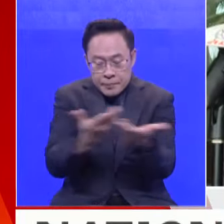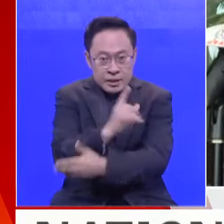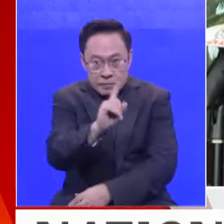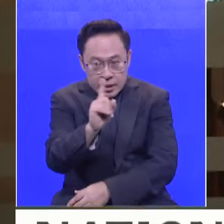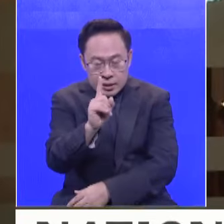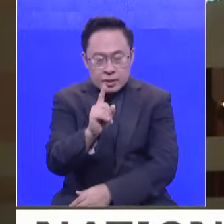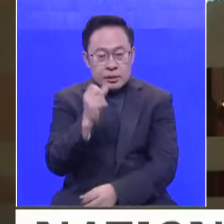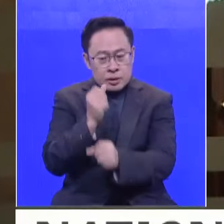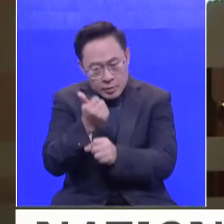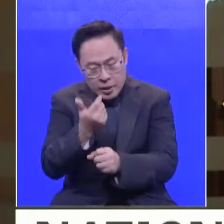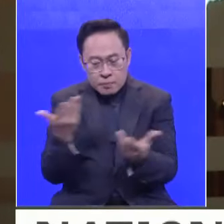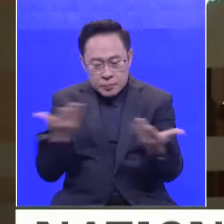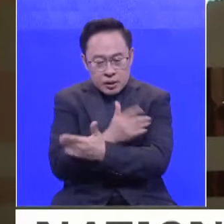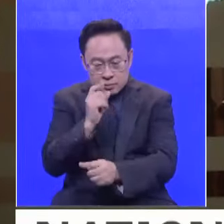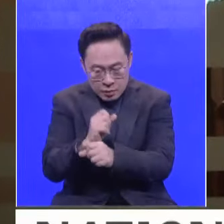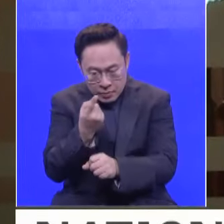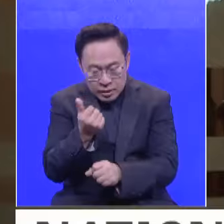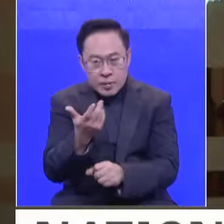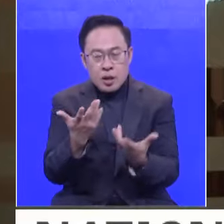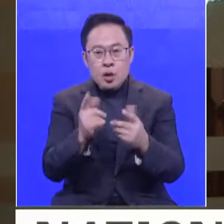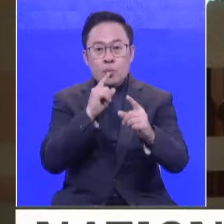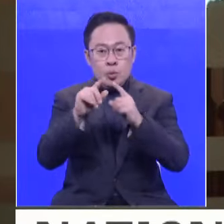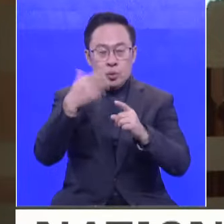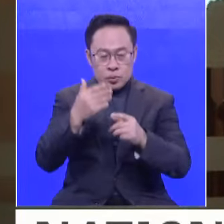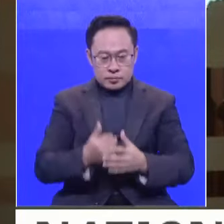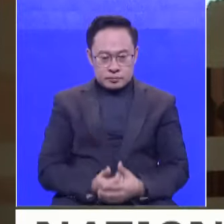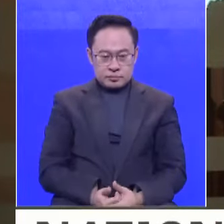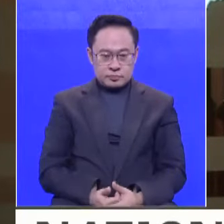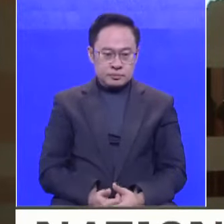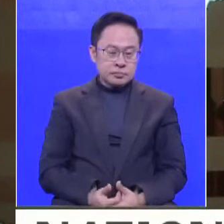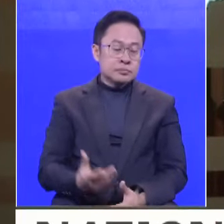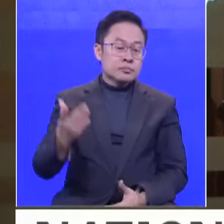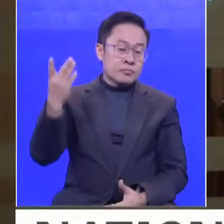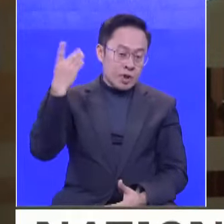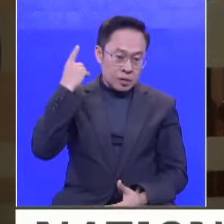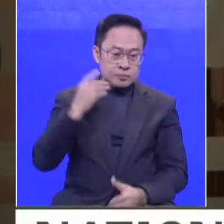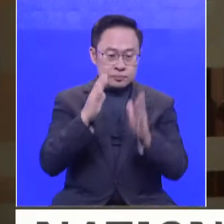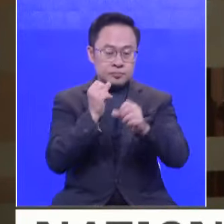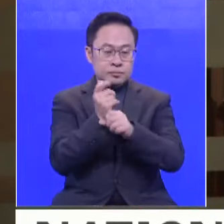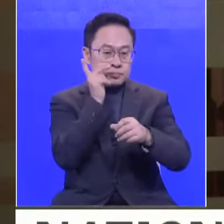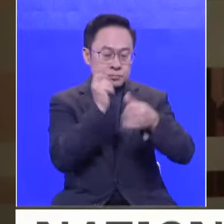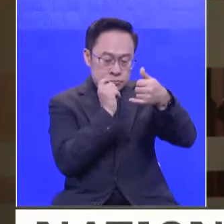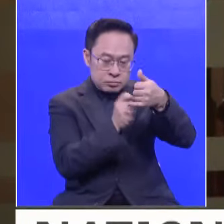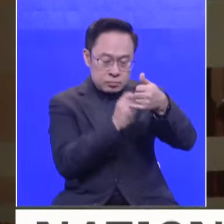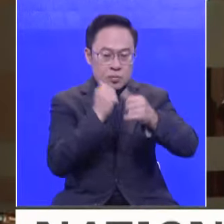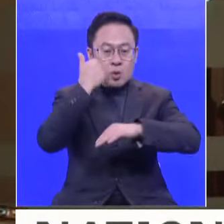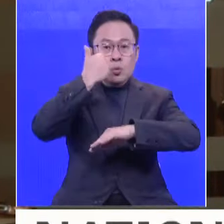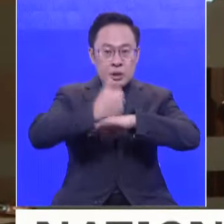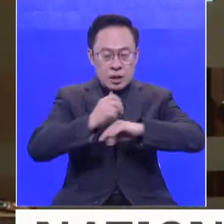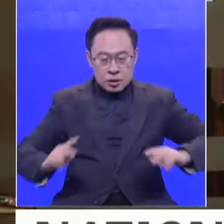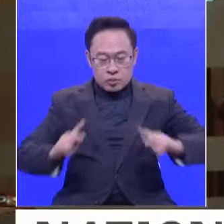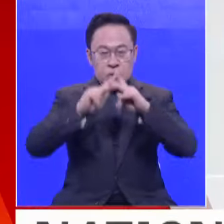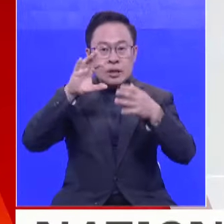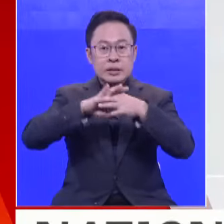รได้หรือไม่นะคะก็เมื่อวานนี้นักข่าวก็ไปสัมภาษณ์คุณเสริมศักดิ์พงพาณิชย์นะรัฐมนตรีว่าการกระทรวงท่องเที่ยว